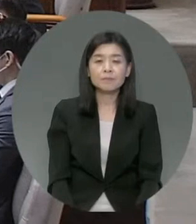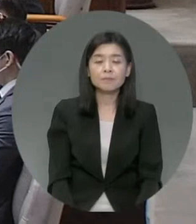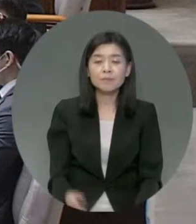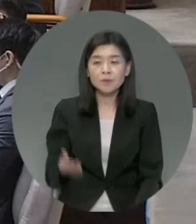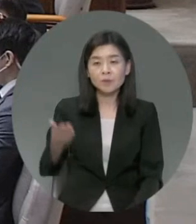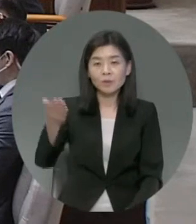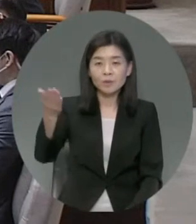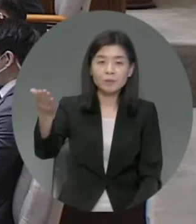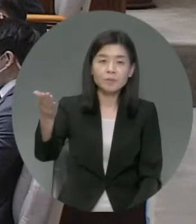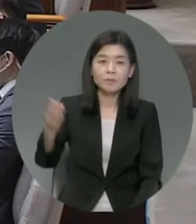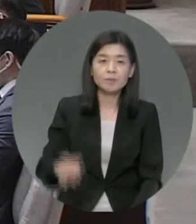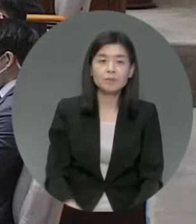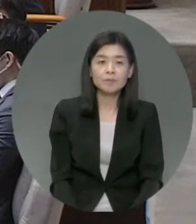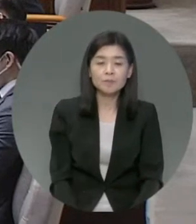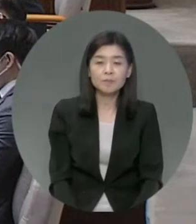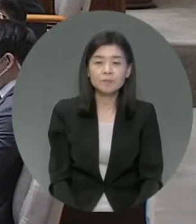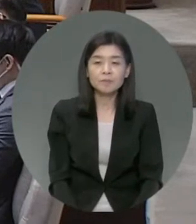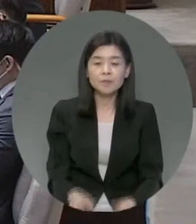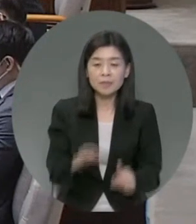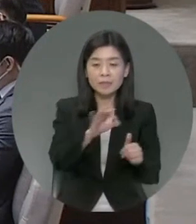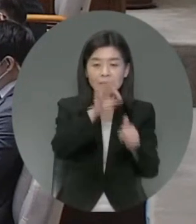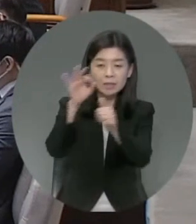국무총리님은 인사재청권 있죠?